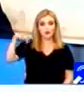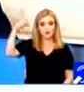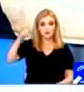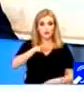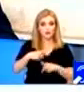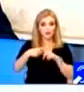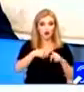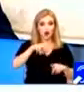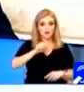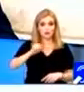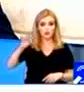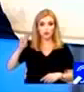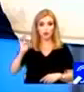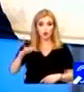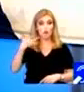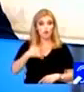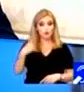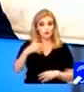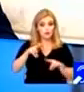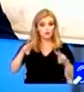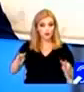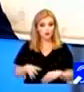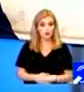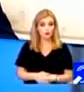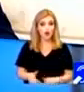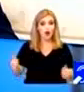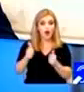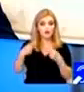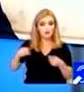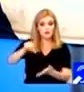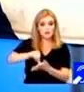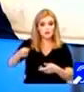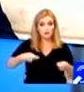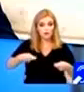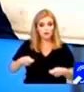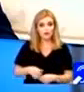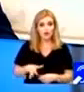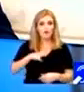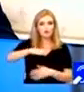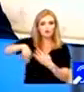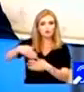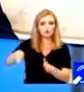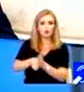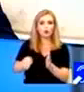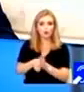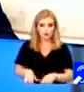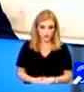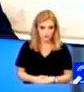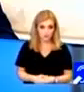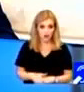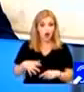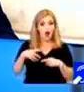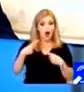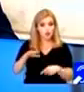Președintele Belarus Alexandru Lukashenko l-a demis pe premierul Andrei Kobiakov alături de alți membri ai guvernului în urma unui scandal de corupție, iar